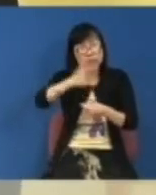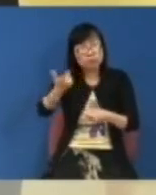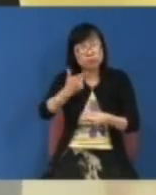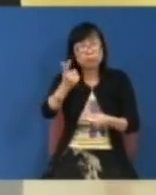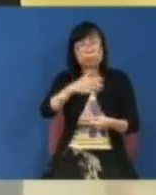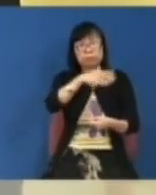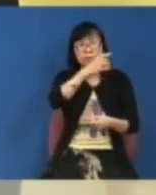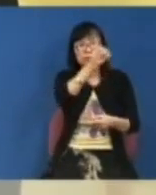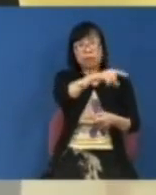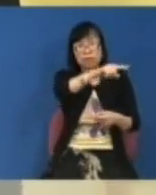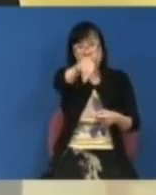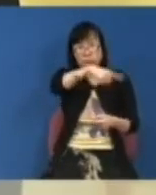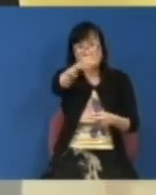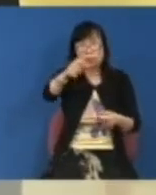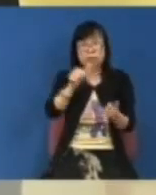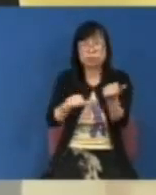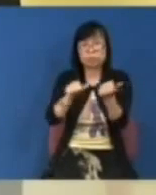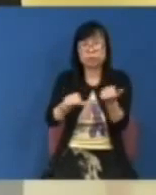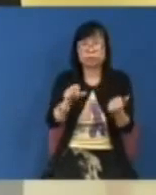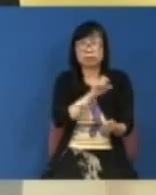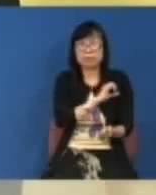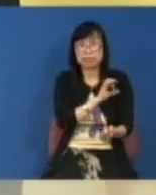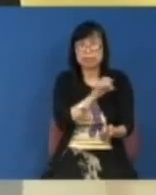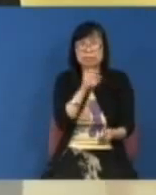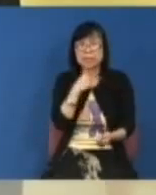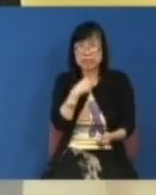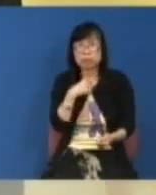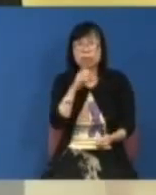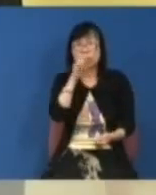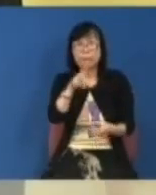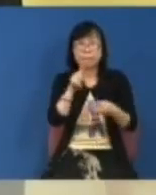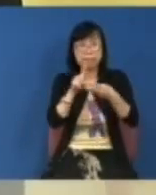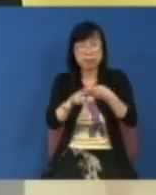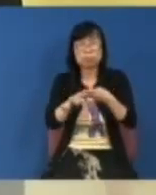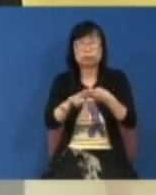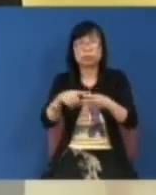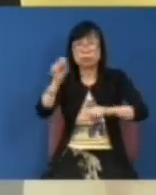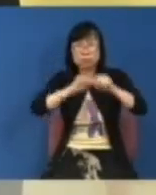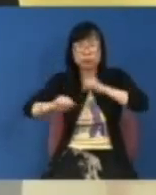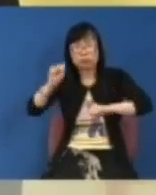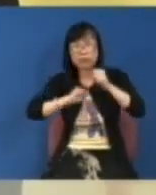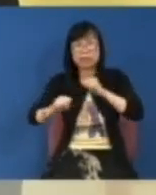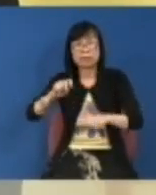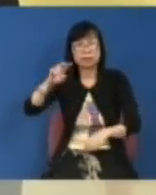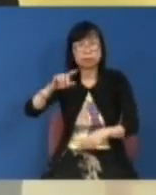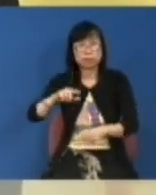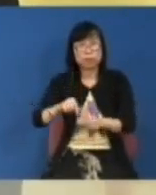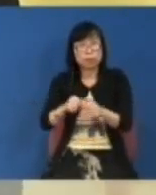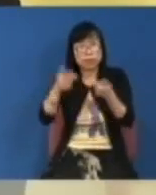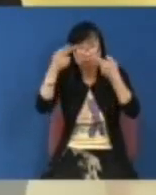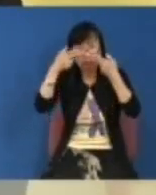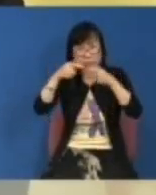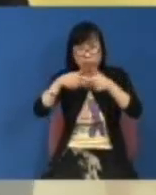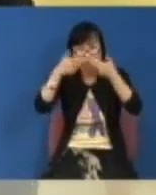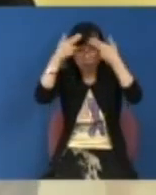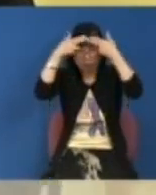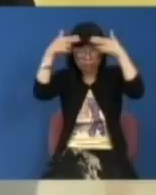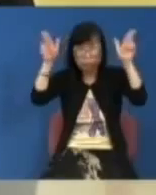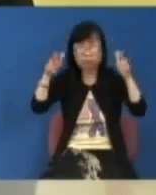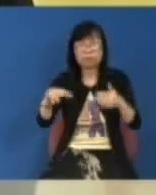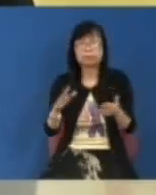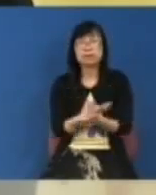天然傾向民主，所以有一種民主嘅動力喺佢哋內部裏邊， 所以會越嚟越開放。咁好簡單啦，